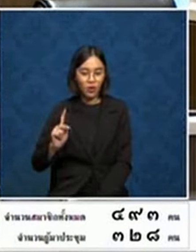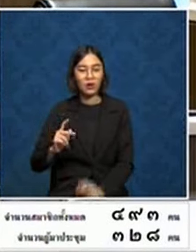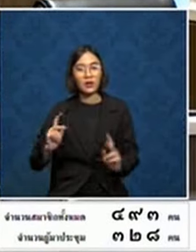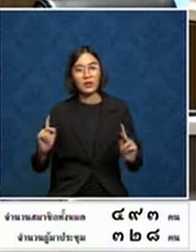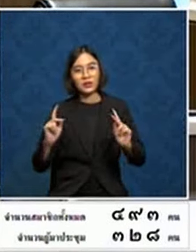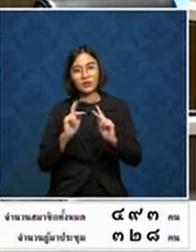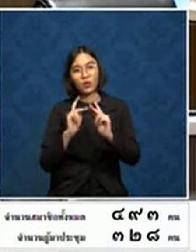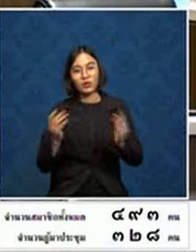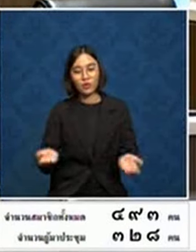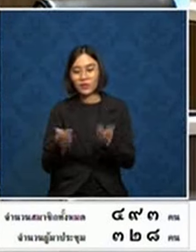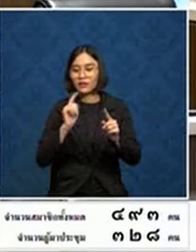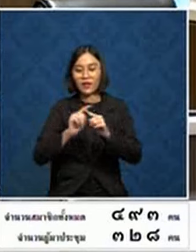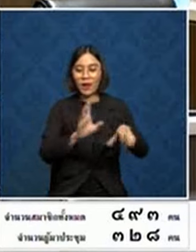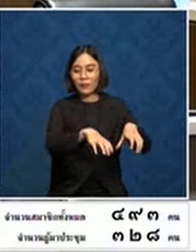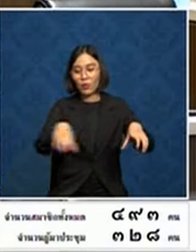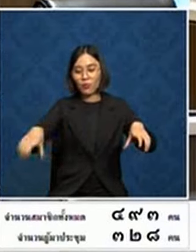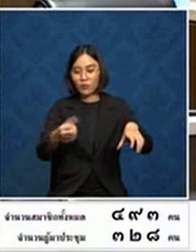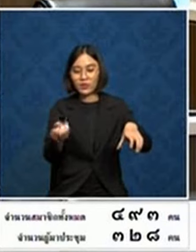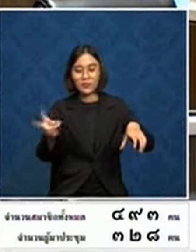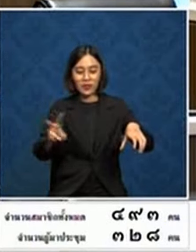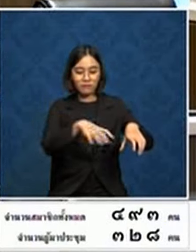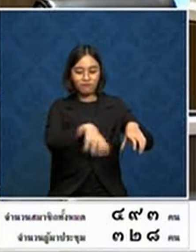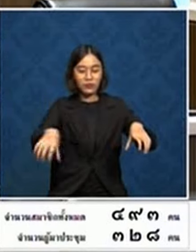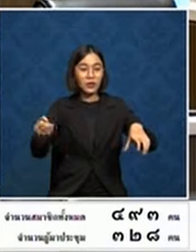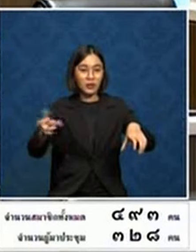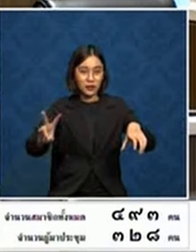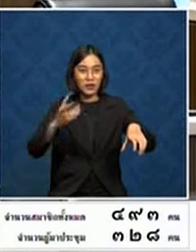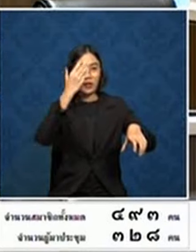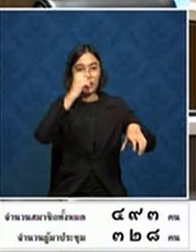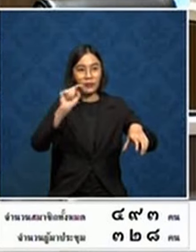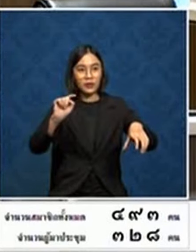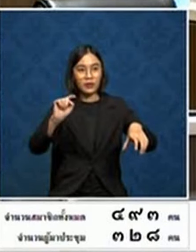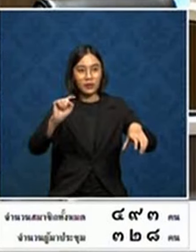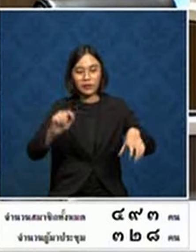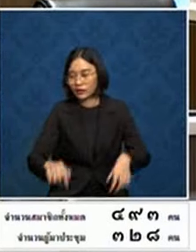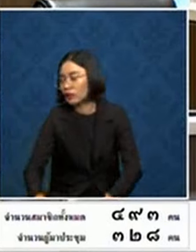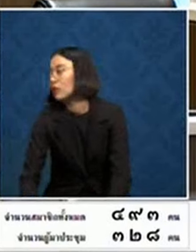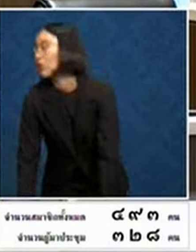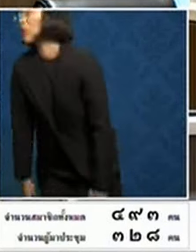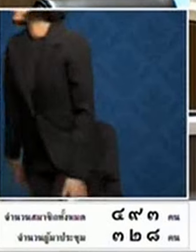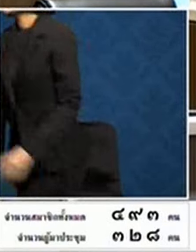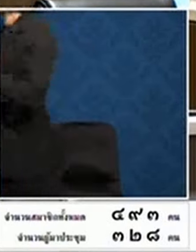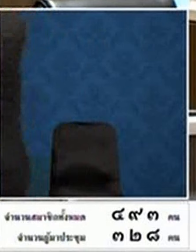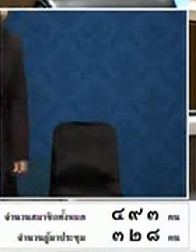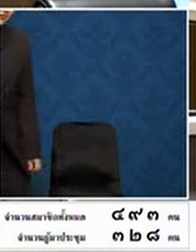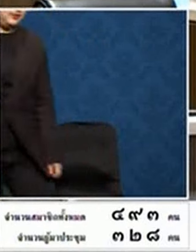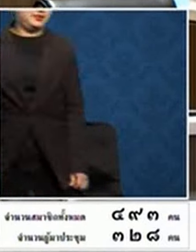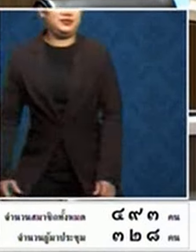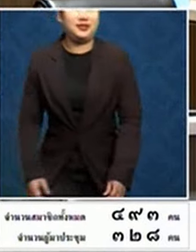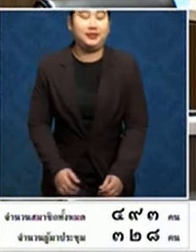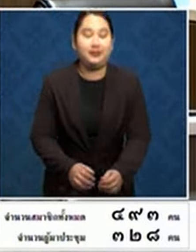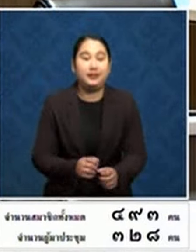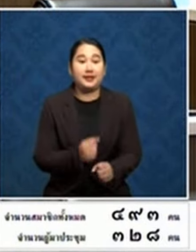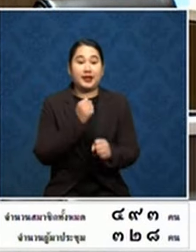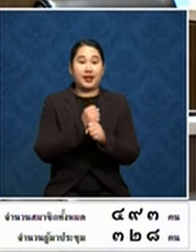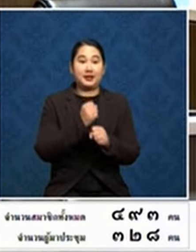รณ์กรมอะไรต่างๆเยอะแยะทั้ง17หน่วยงานนี่ให้ออก เอามิติใหม่ๆขึ้นมาเทคโนโลยีใหม่ๆแนะน